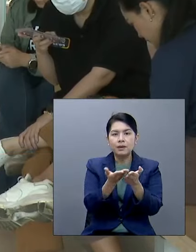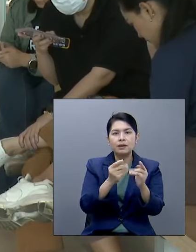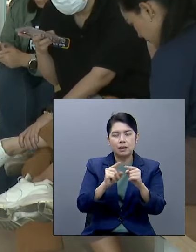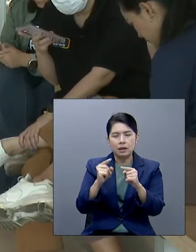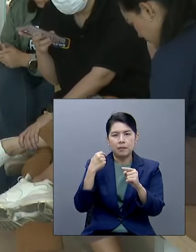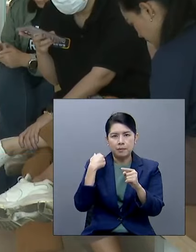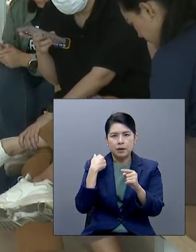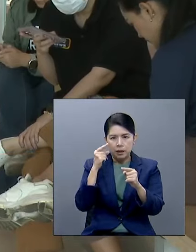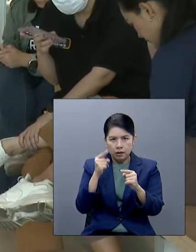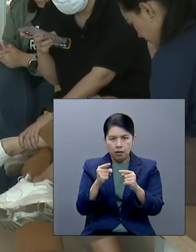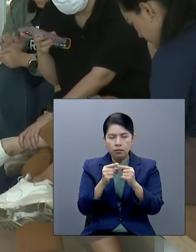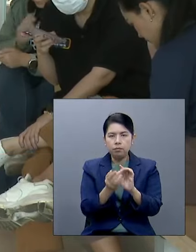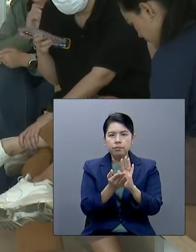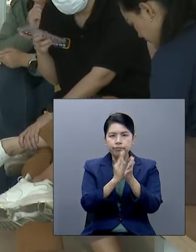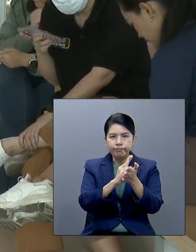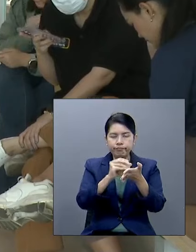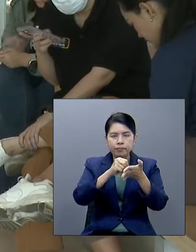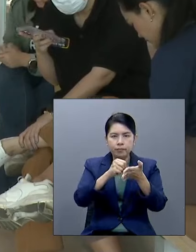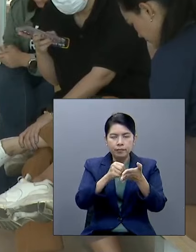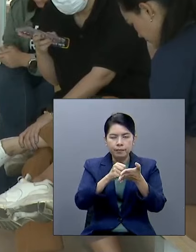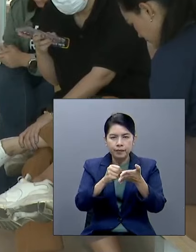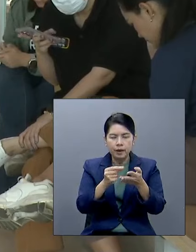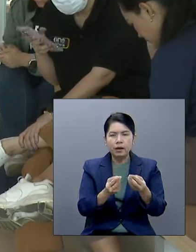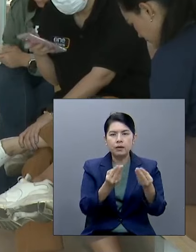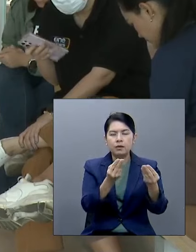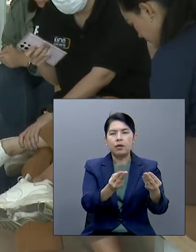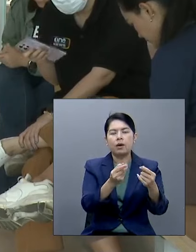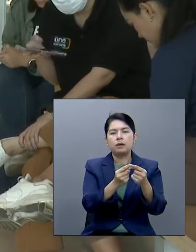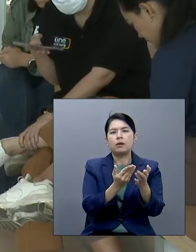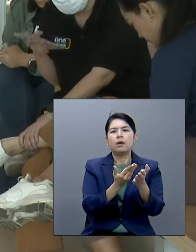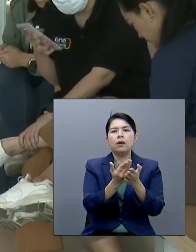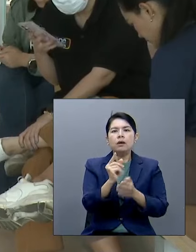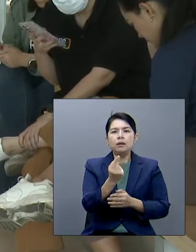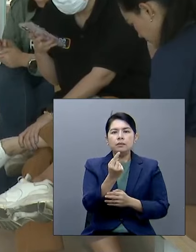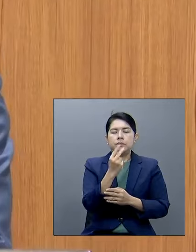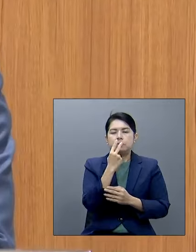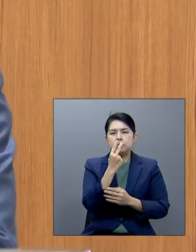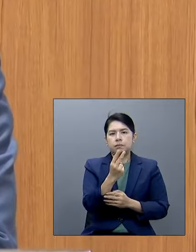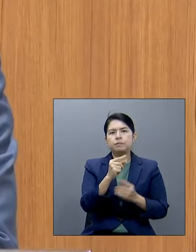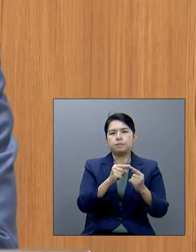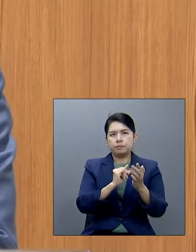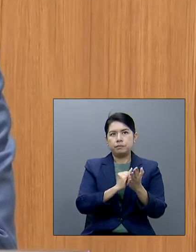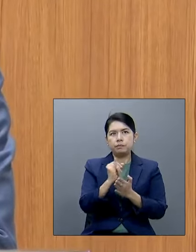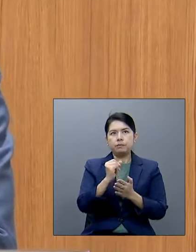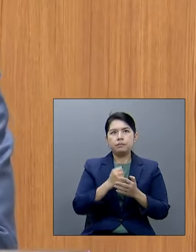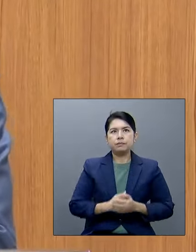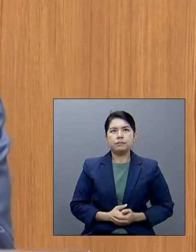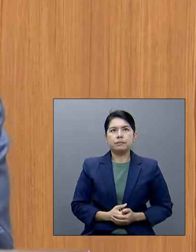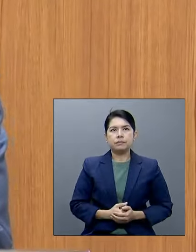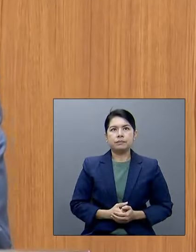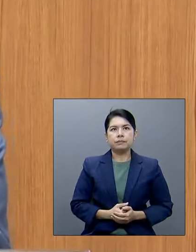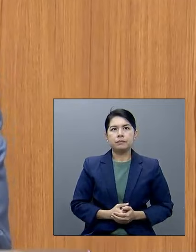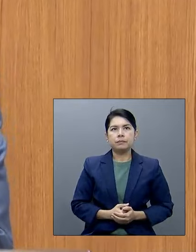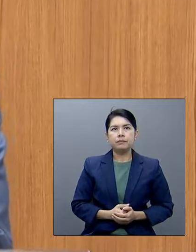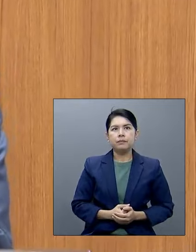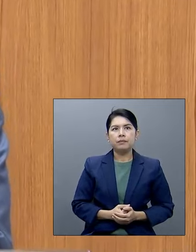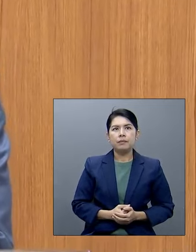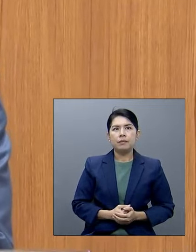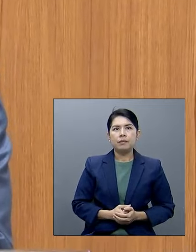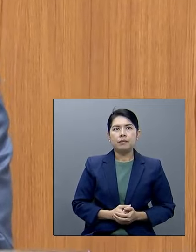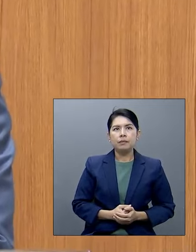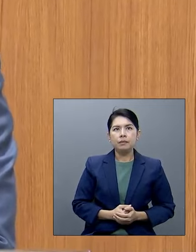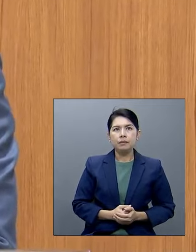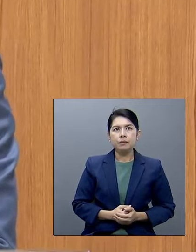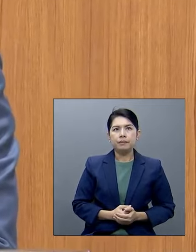การจัดซื้ออาวุธที่มีความโปร่งใสในอนาคตด้วยค่ะ ดีนะรัฐบาลไทยบริหารราชการตามกรอบอำนาจของรั